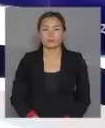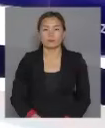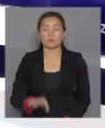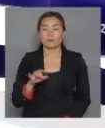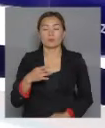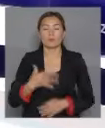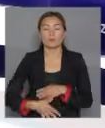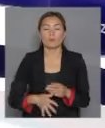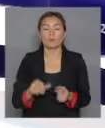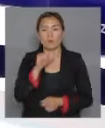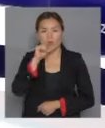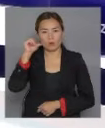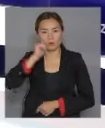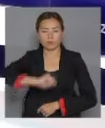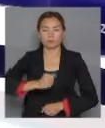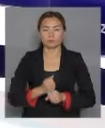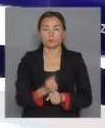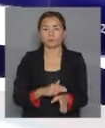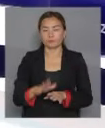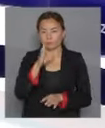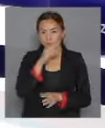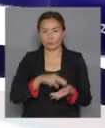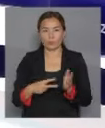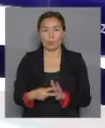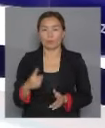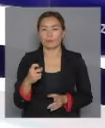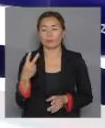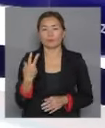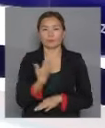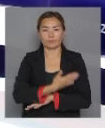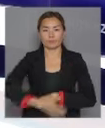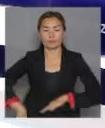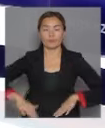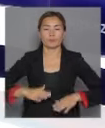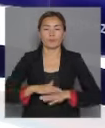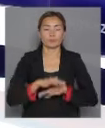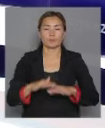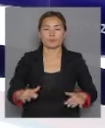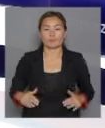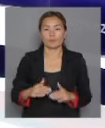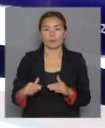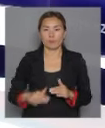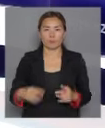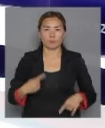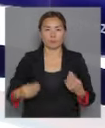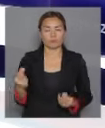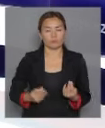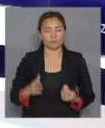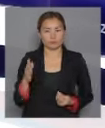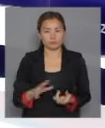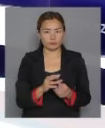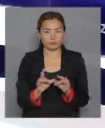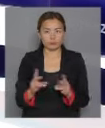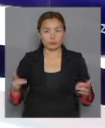В областном центре с прошлого года приступил к реализации проект «100 дворов» по благоустройству детских площадок и футбольных полей.